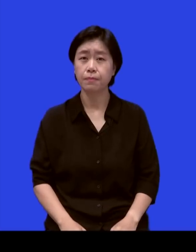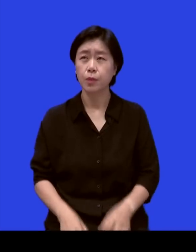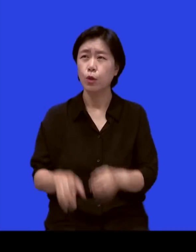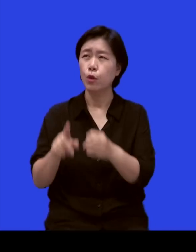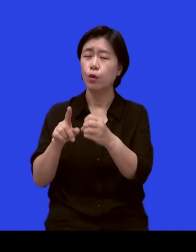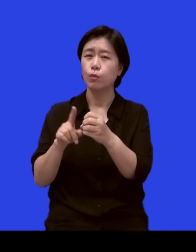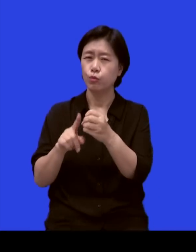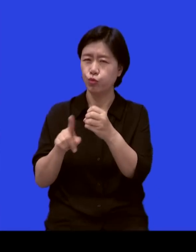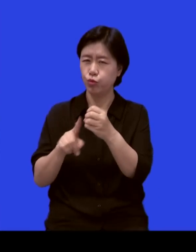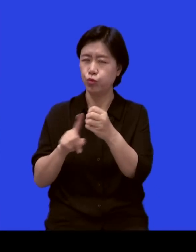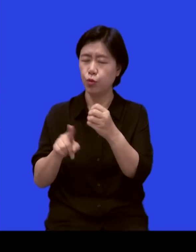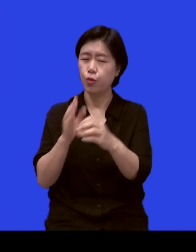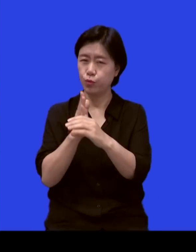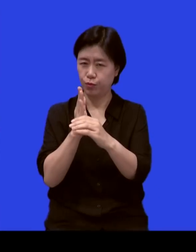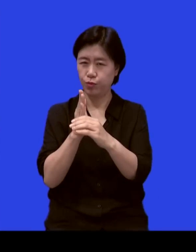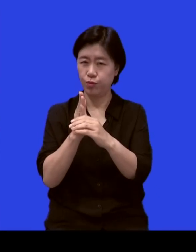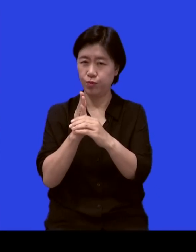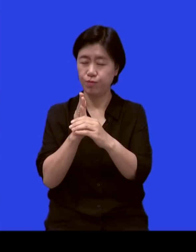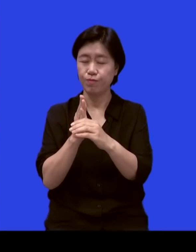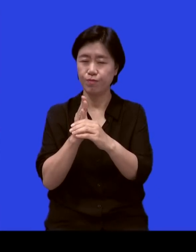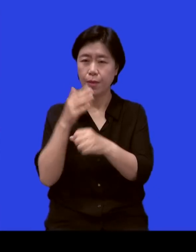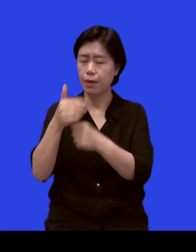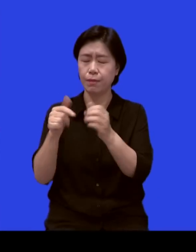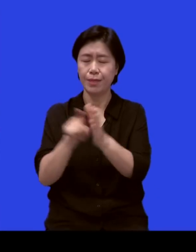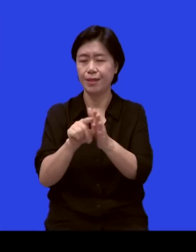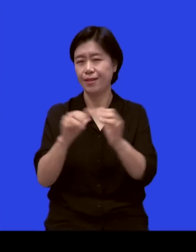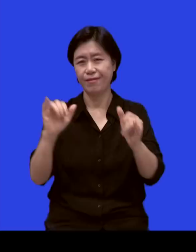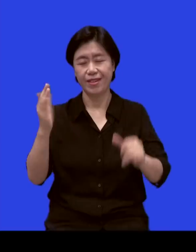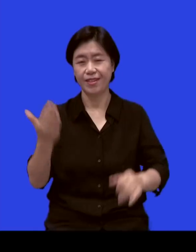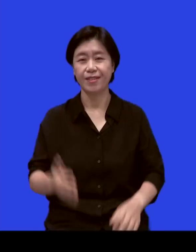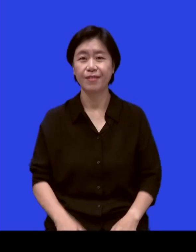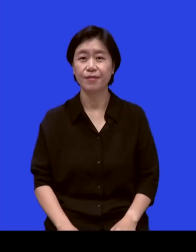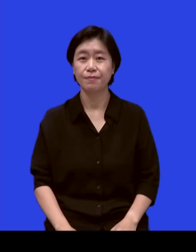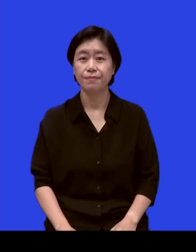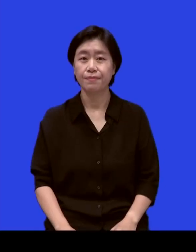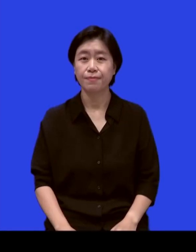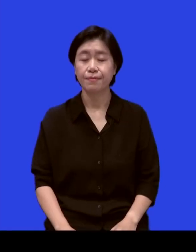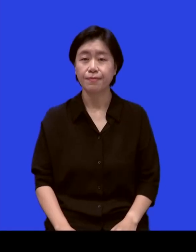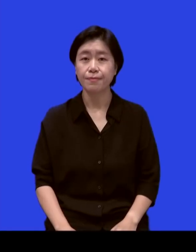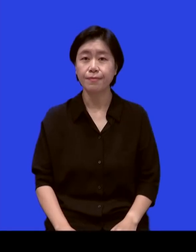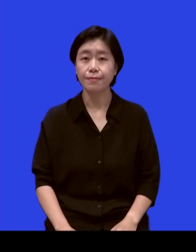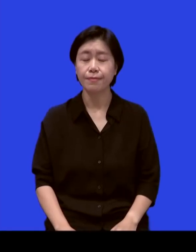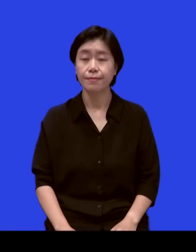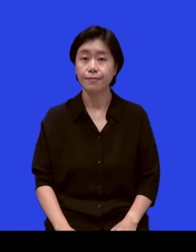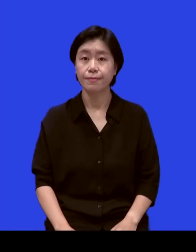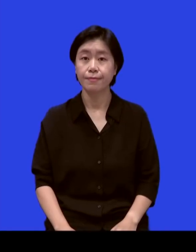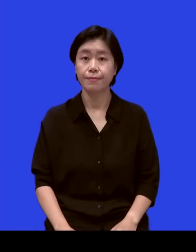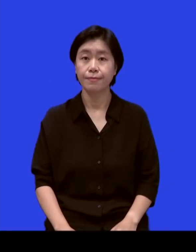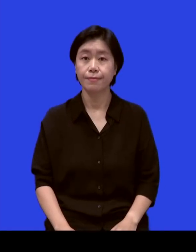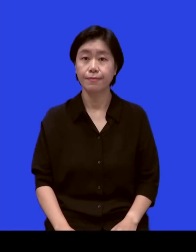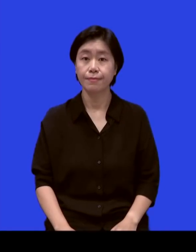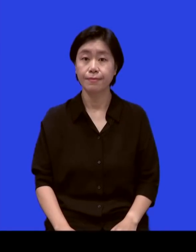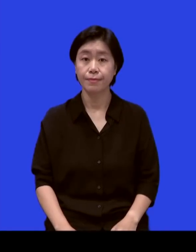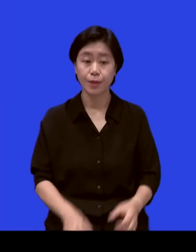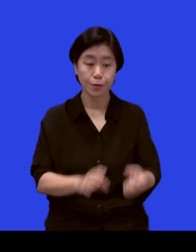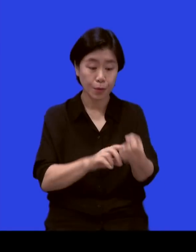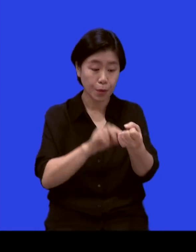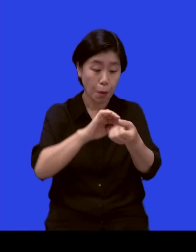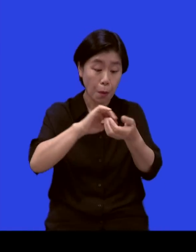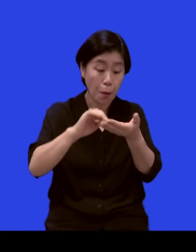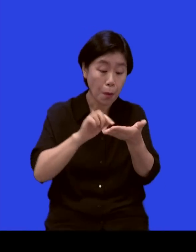집은 아니었지만, 불교? 네, 그냥 뭐. 불교요. 네, 예. 네. 그래서 이제 손에 뭐가 있나 이렇게 딱